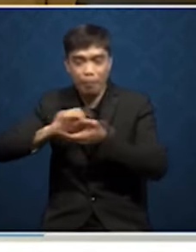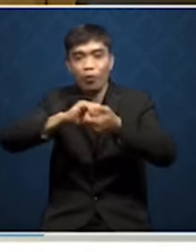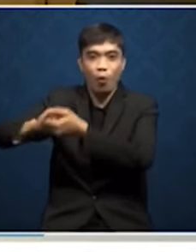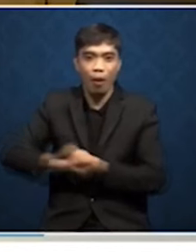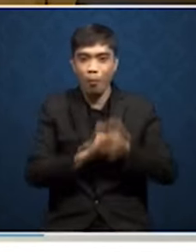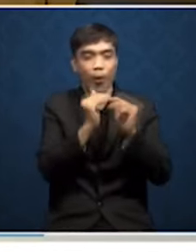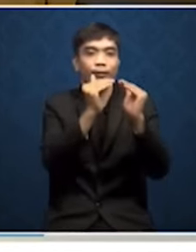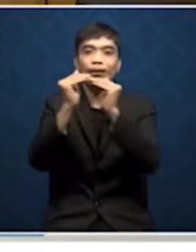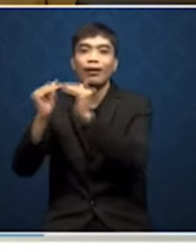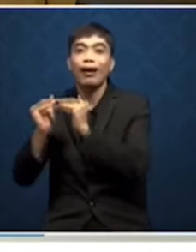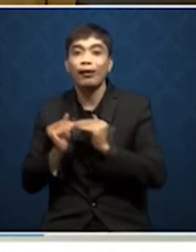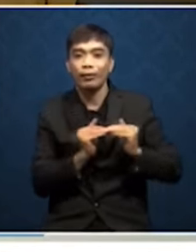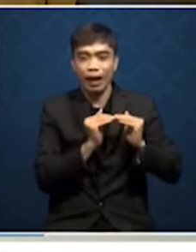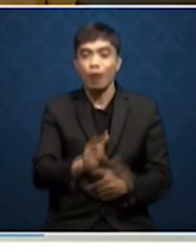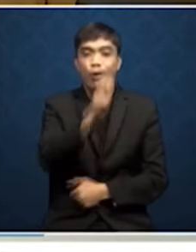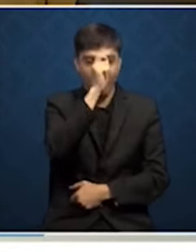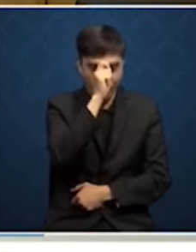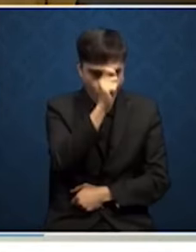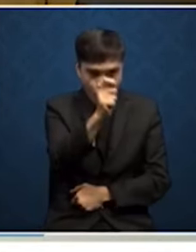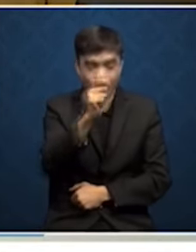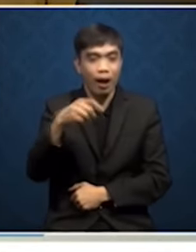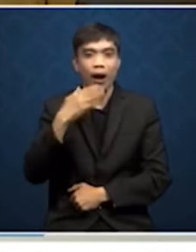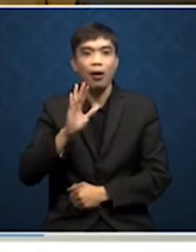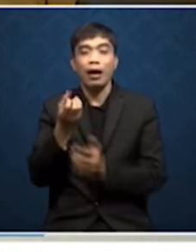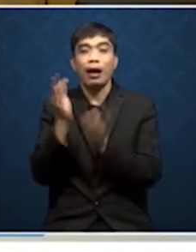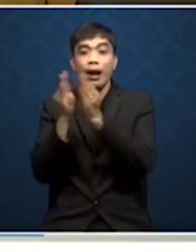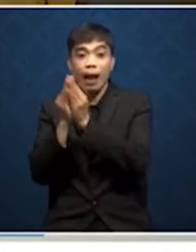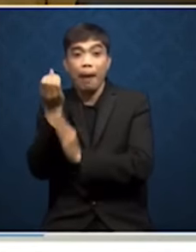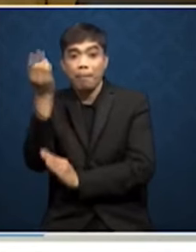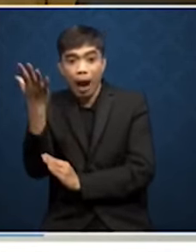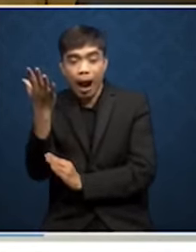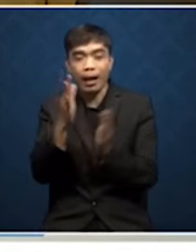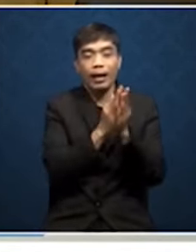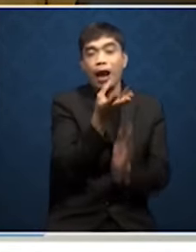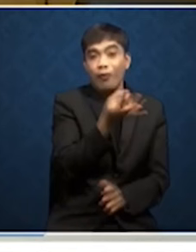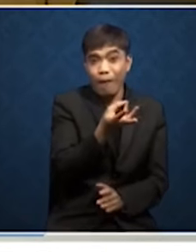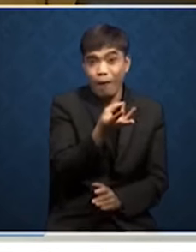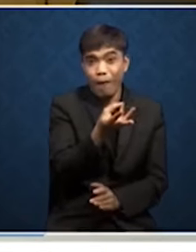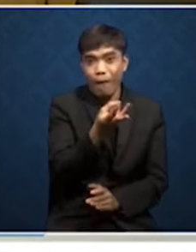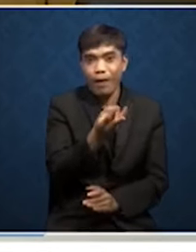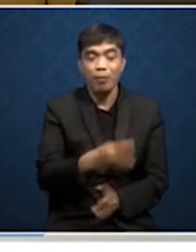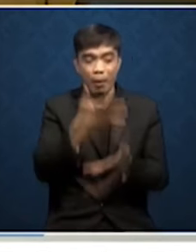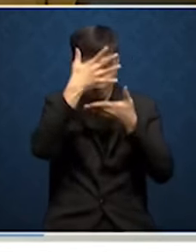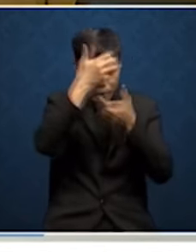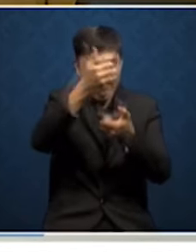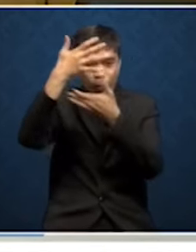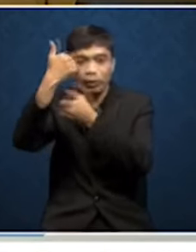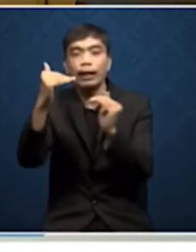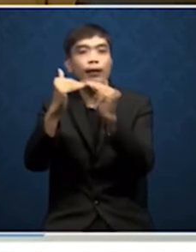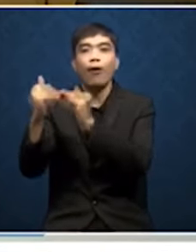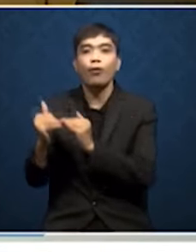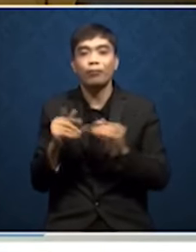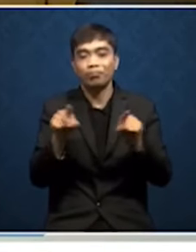างเท่าเทียมกันเคารพเสียงส่วนใหญ่แต่รับฟังไม่เพิกเฉยต่อเสียงส่วนน้อยที่เห็นต่